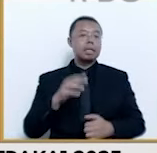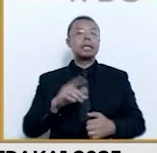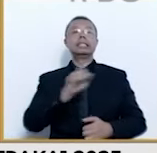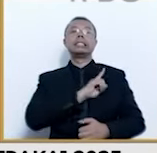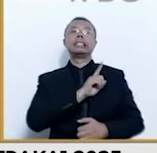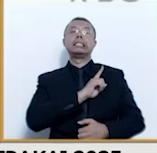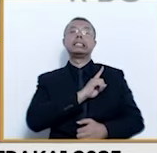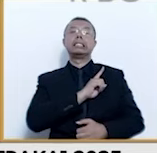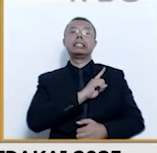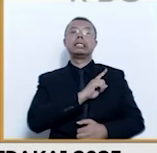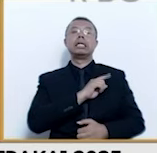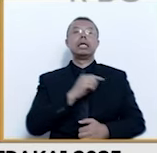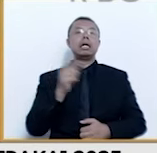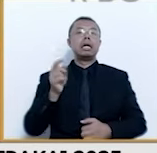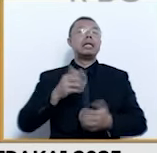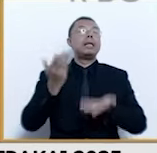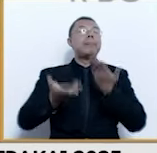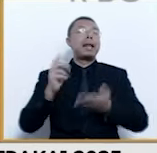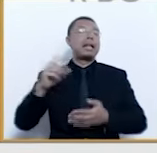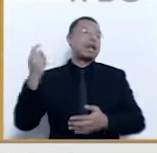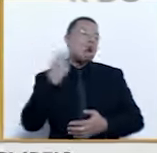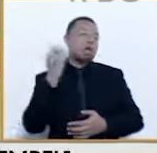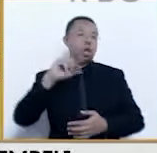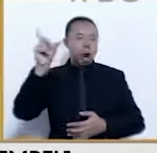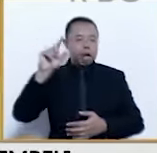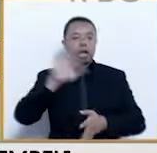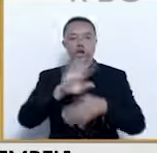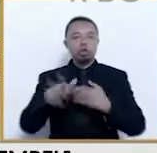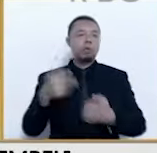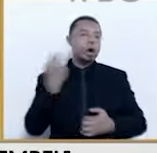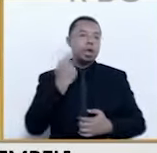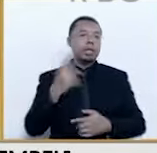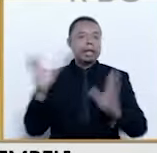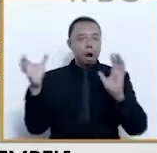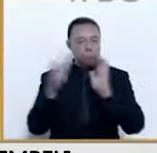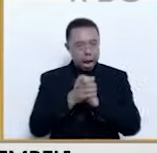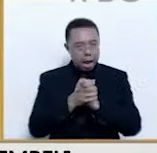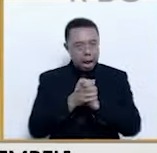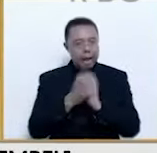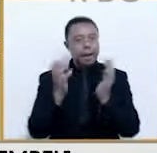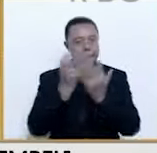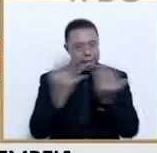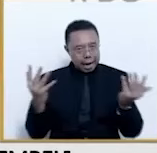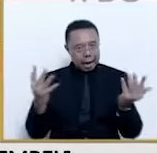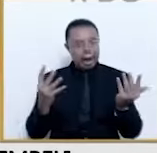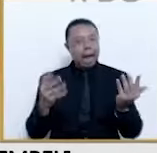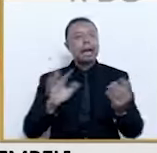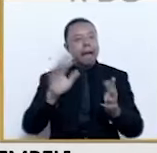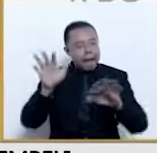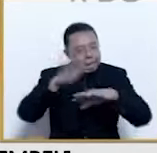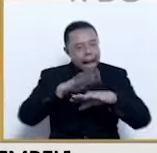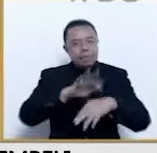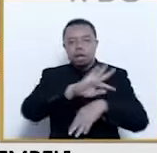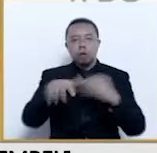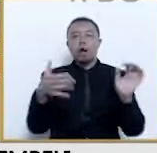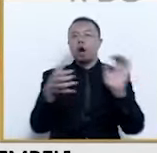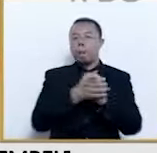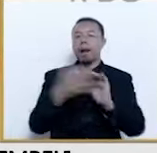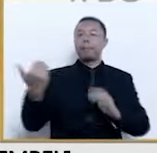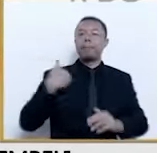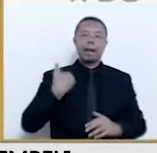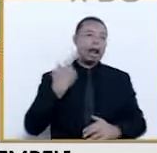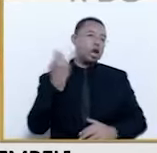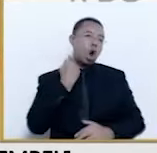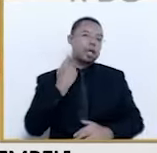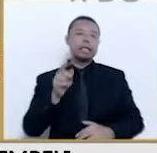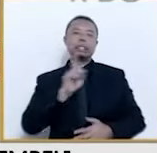sendiri dari dokter asing saatnya semua Dokter kita kompak rakyat juga akan saya ajak kompak Bela dokter